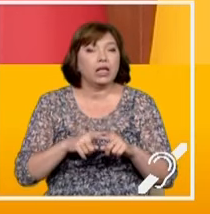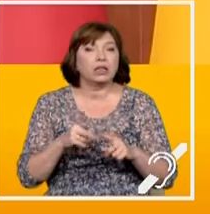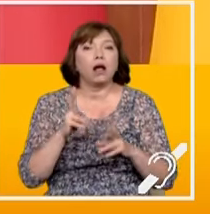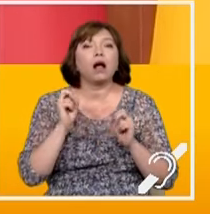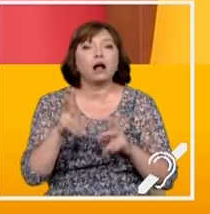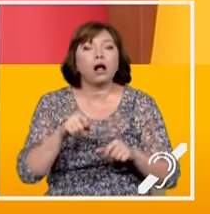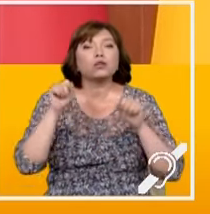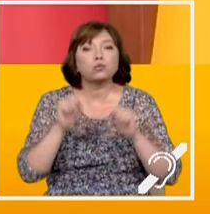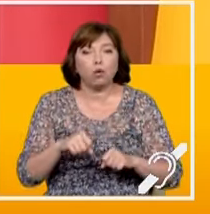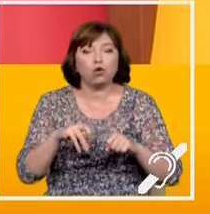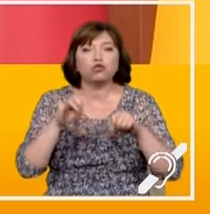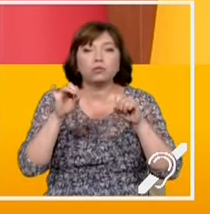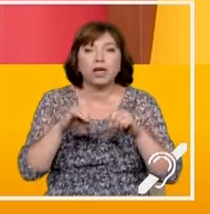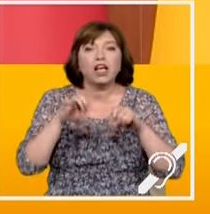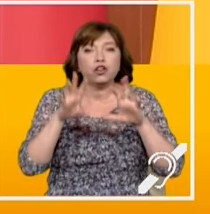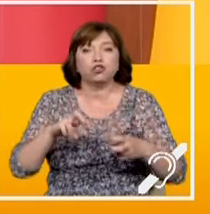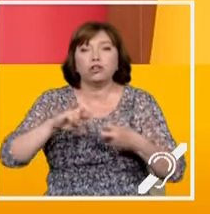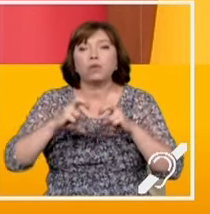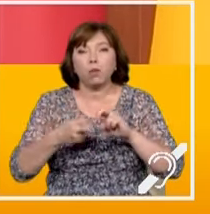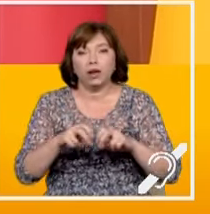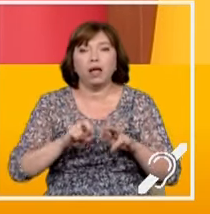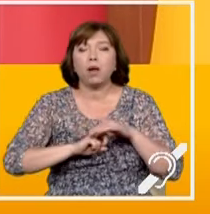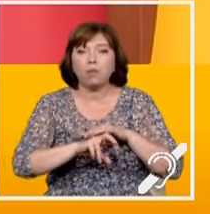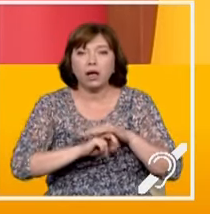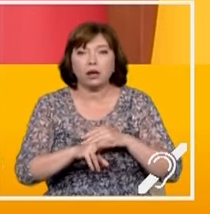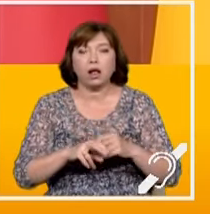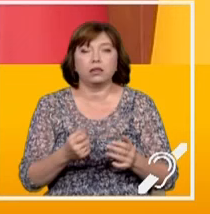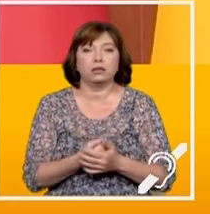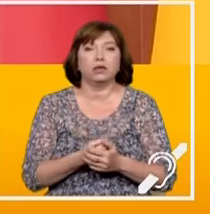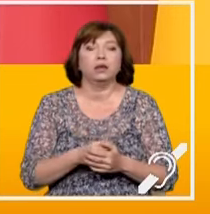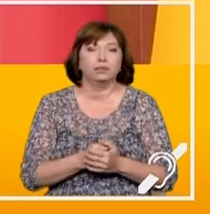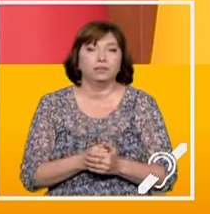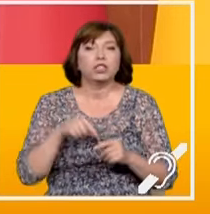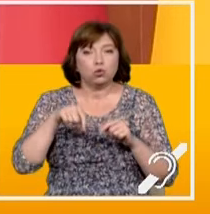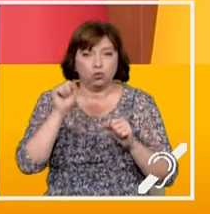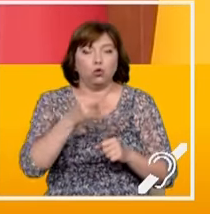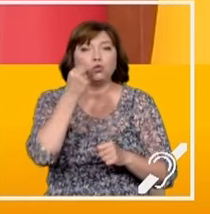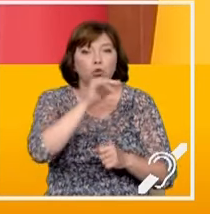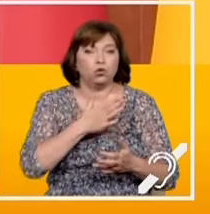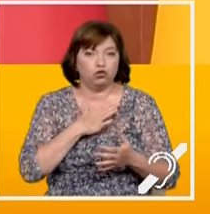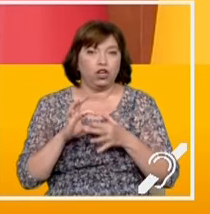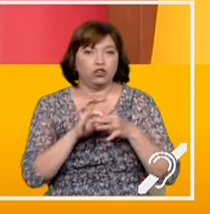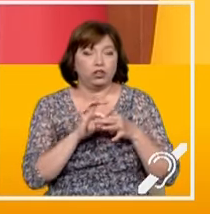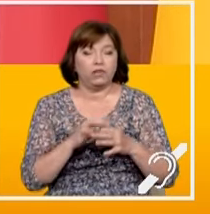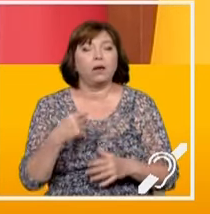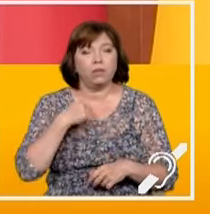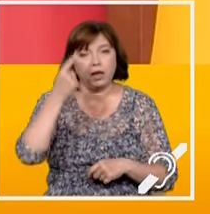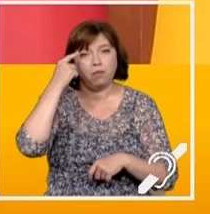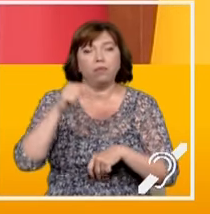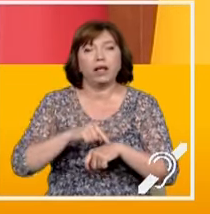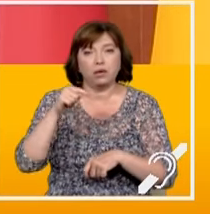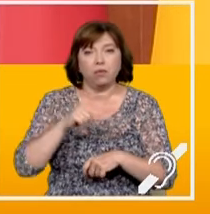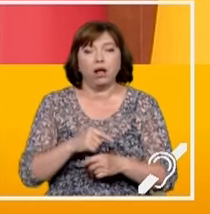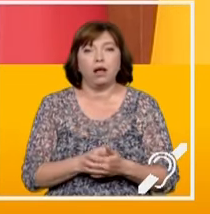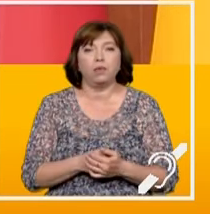să coordonăm migrația, cum putem aprofunda aici cooperarea. Suntem conștienți de